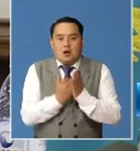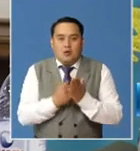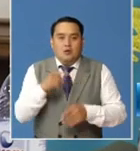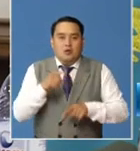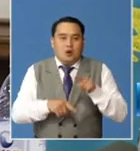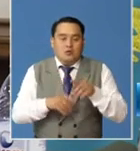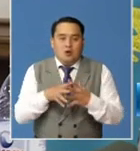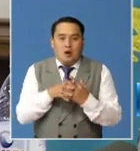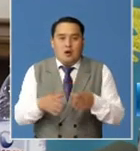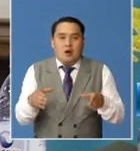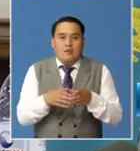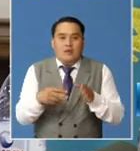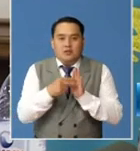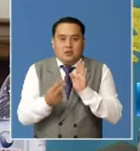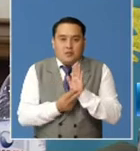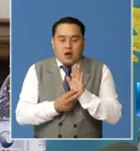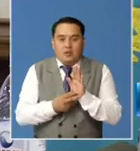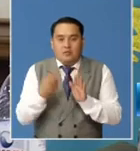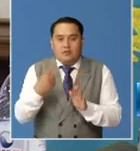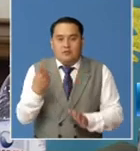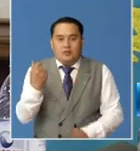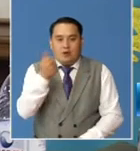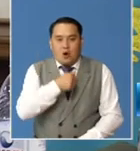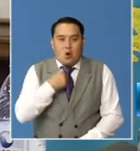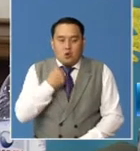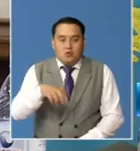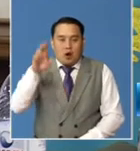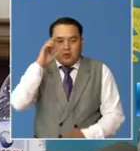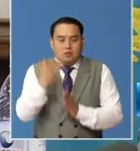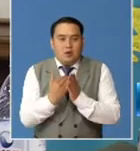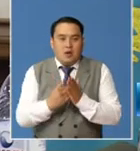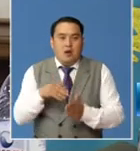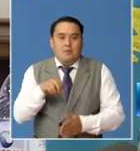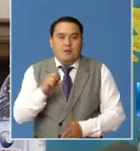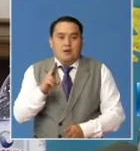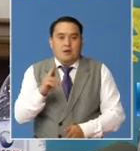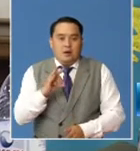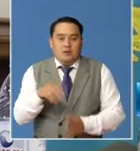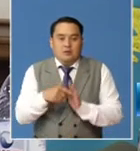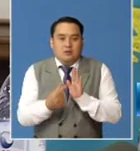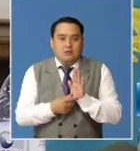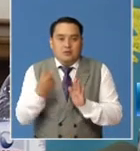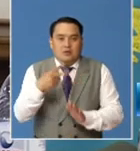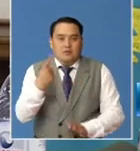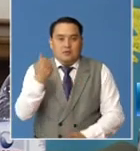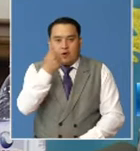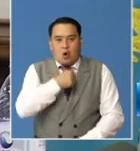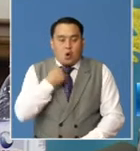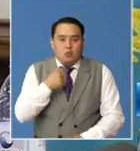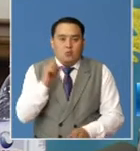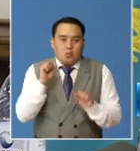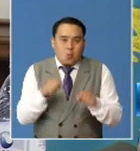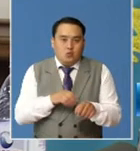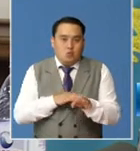развития агрокооперации на 2018-2021 годы и госпрограммы развития АПК на 2017-2021 годы, мы сможем в полной